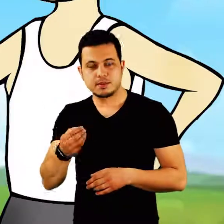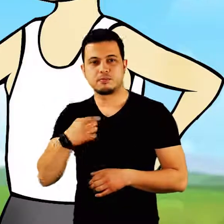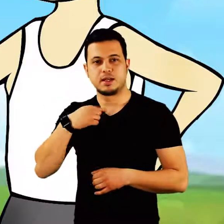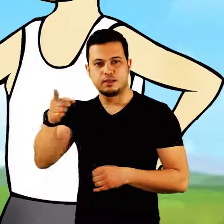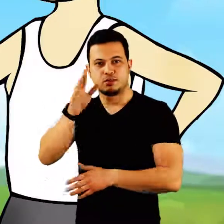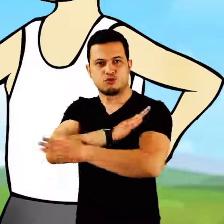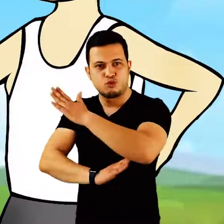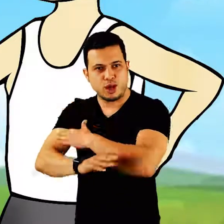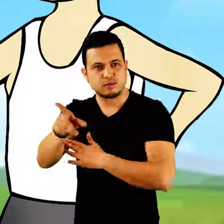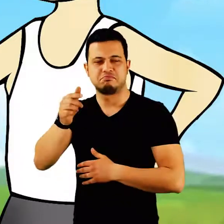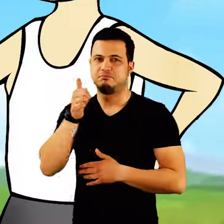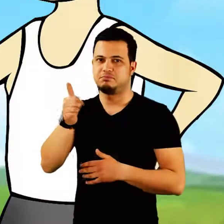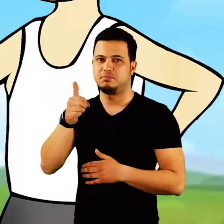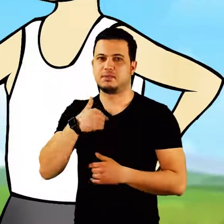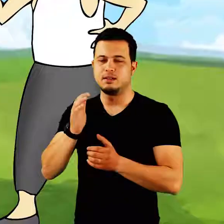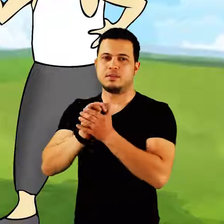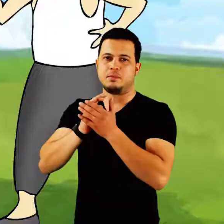iyi güreştin. Tebrik ederim seni.